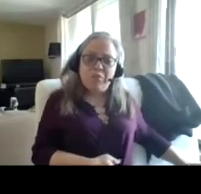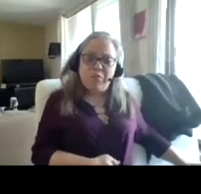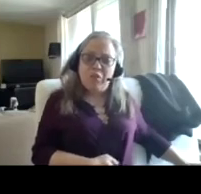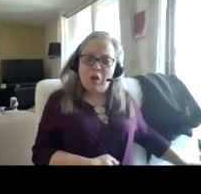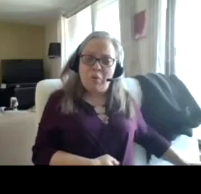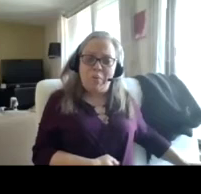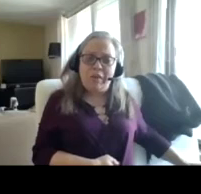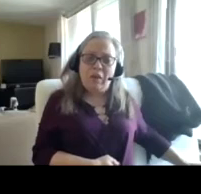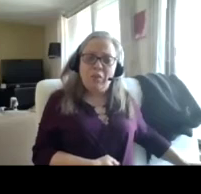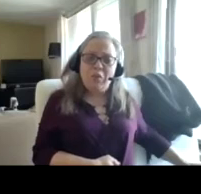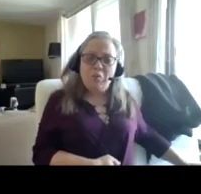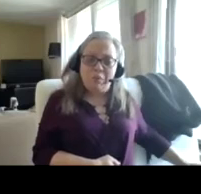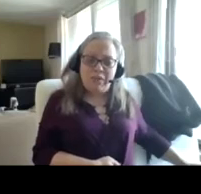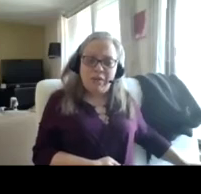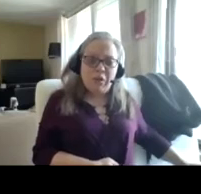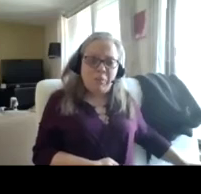Un petit rappel.